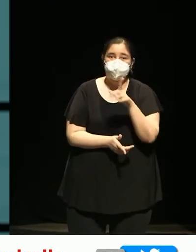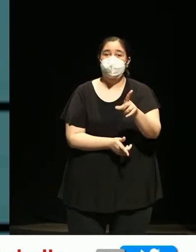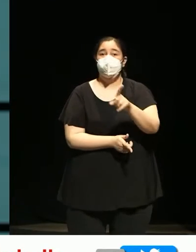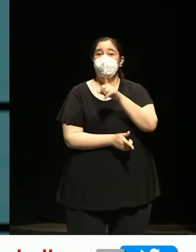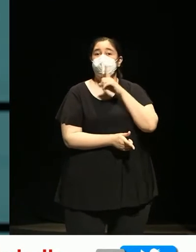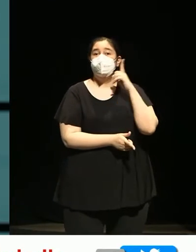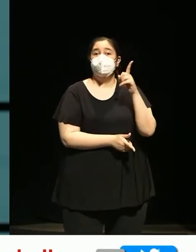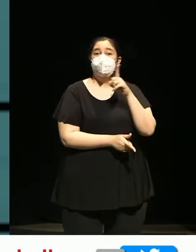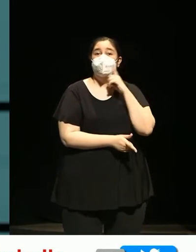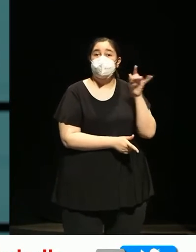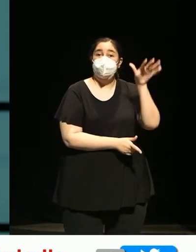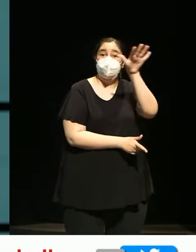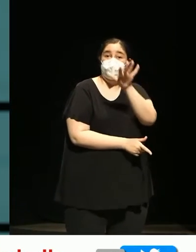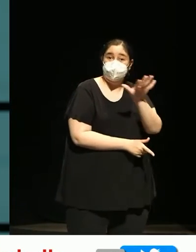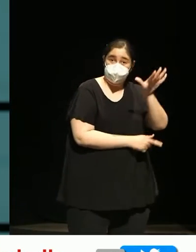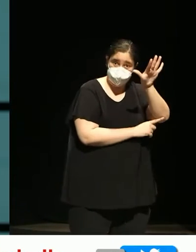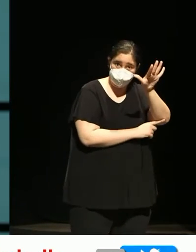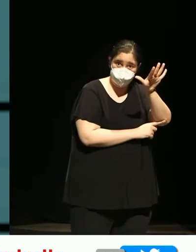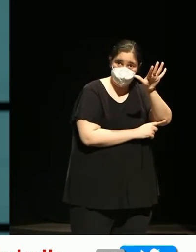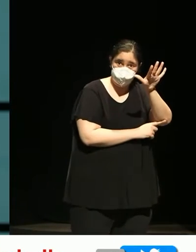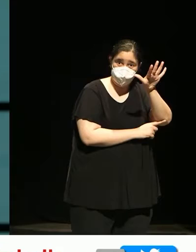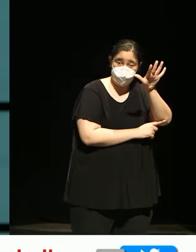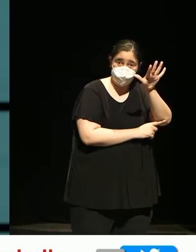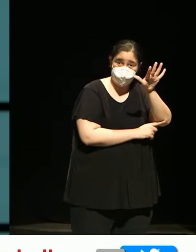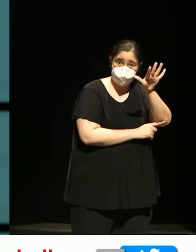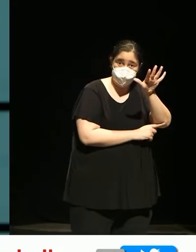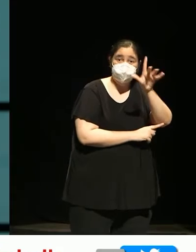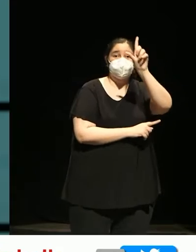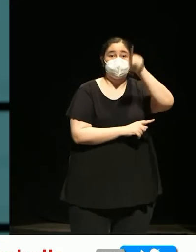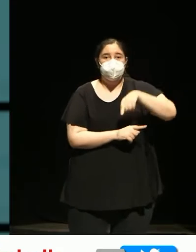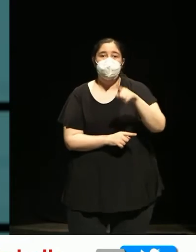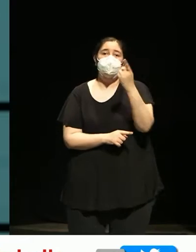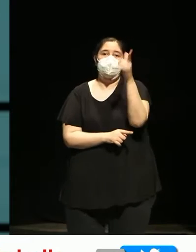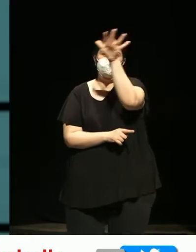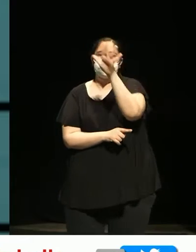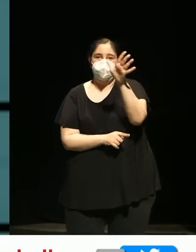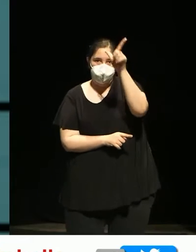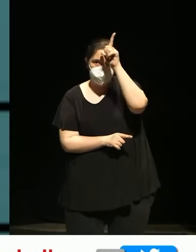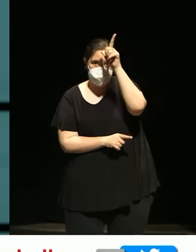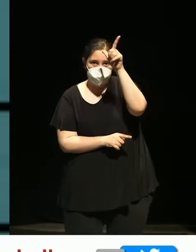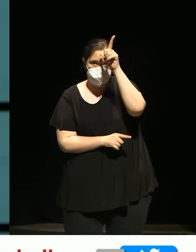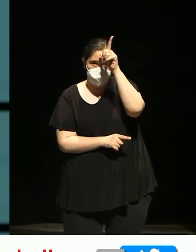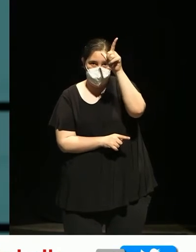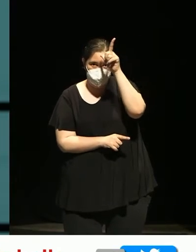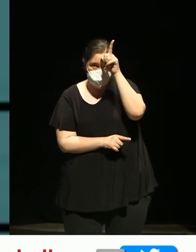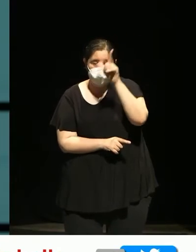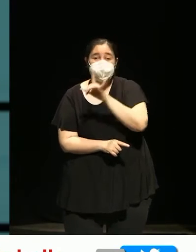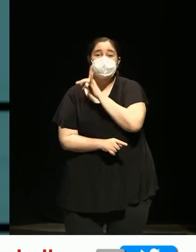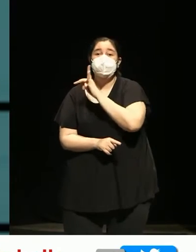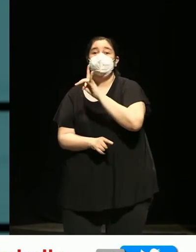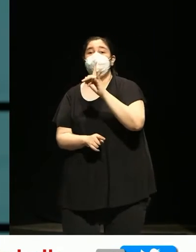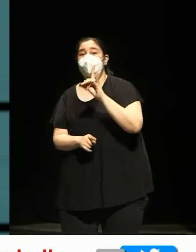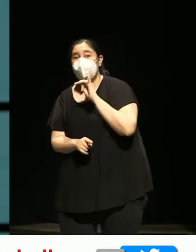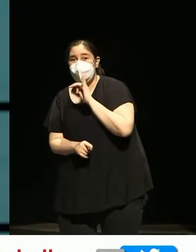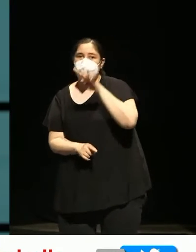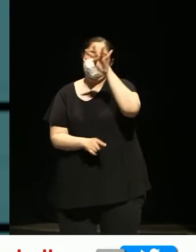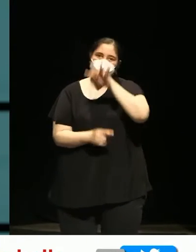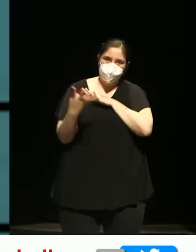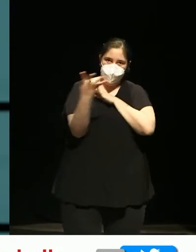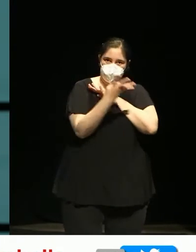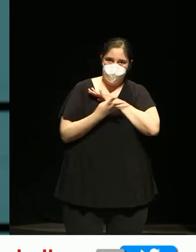Auvergne-Rhône-Alpes, França, Baden-Württemberg, Alemanya, Lombardia, Itàlia i